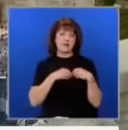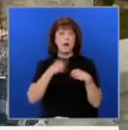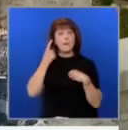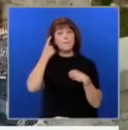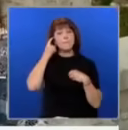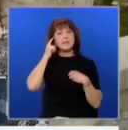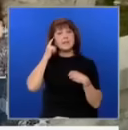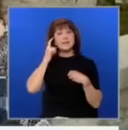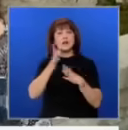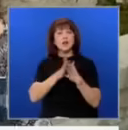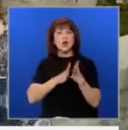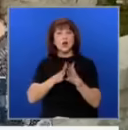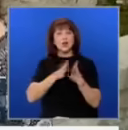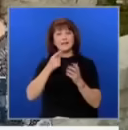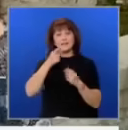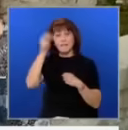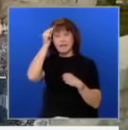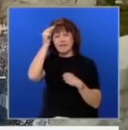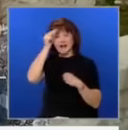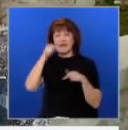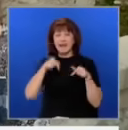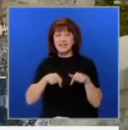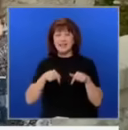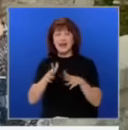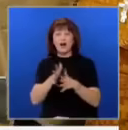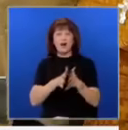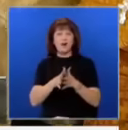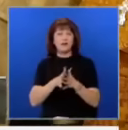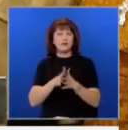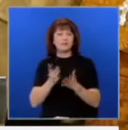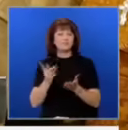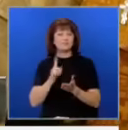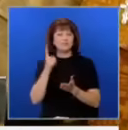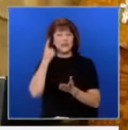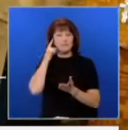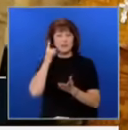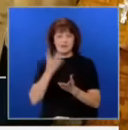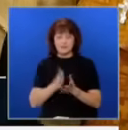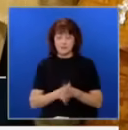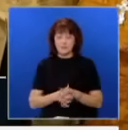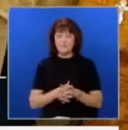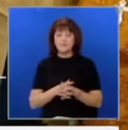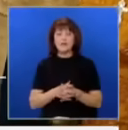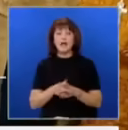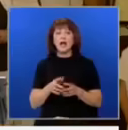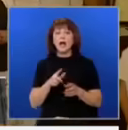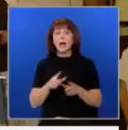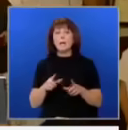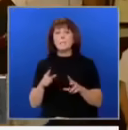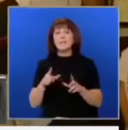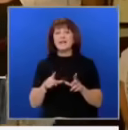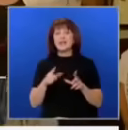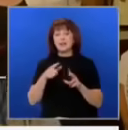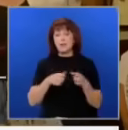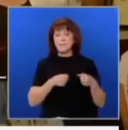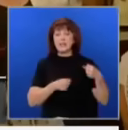за България. Сегашните хора не мислят за България, поне по върховете. Полският митрополит Николай отслужи тържествен молебен, а в